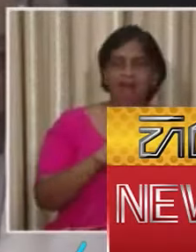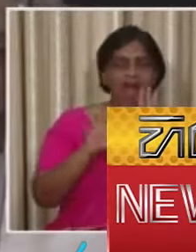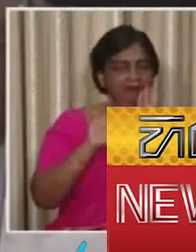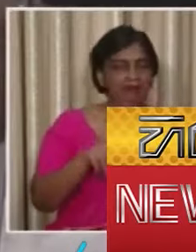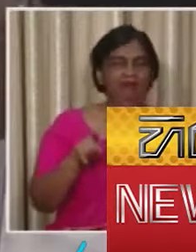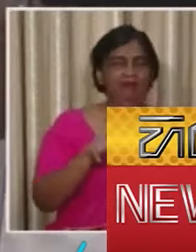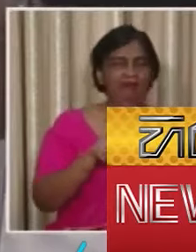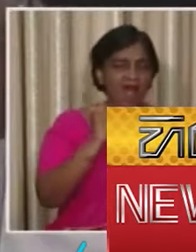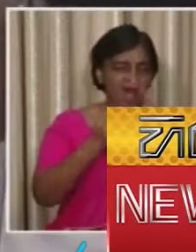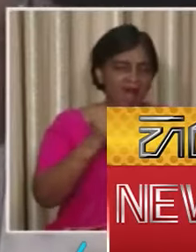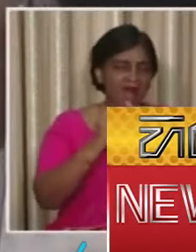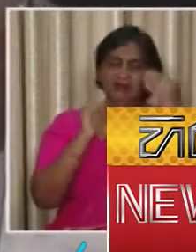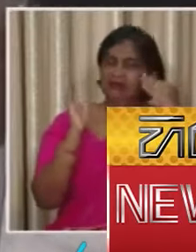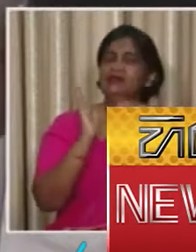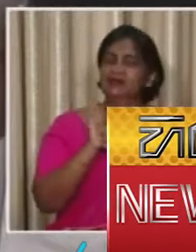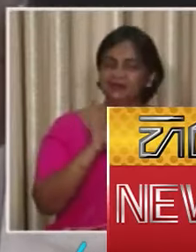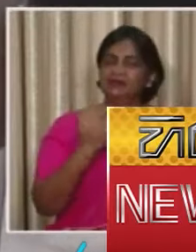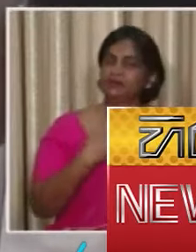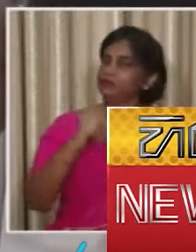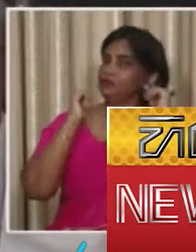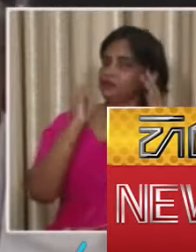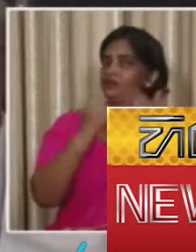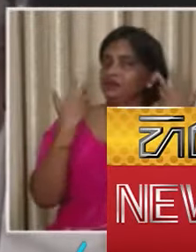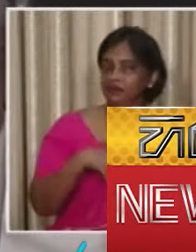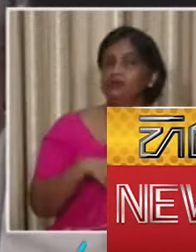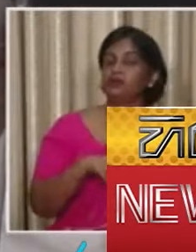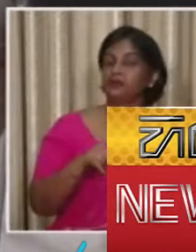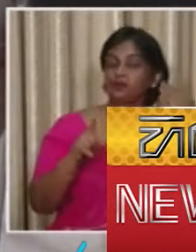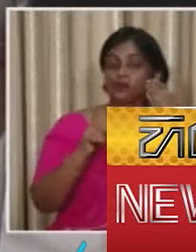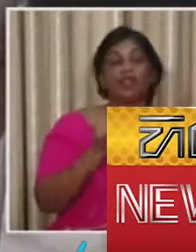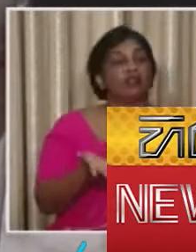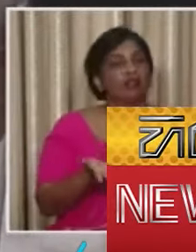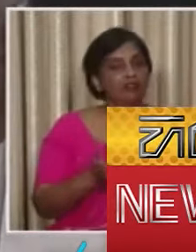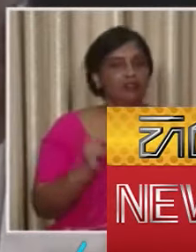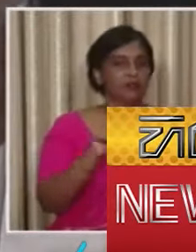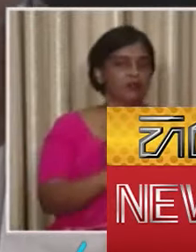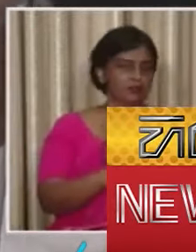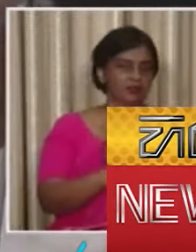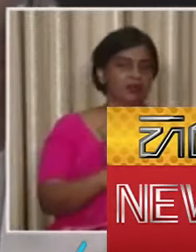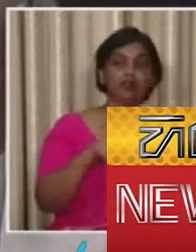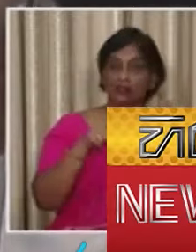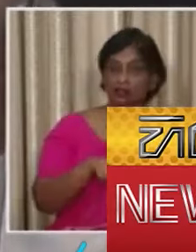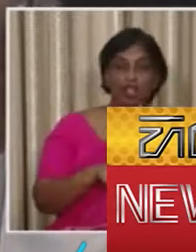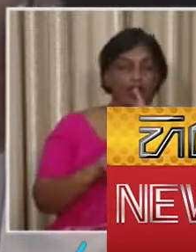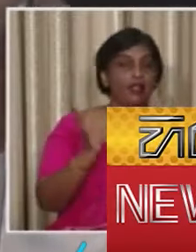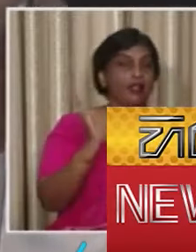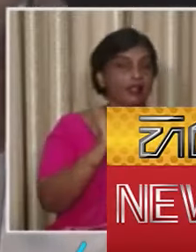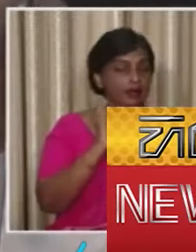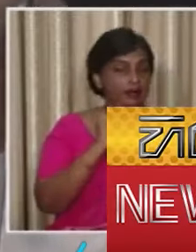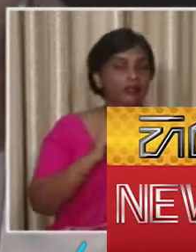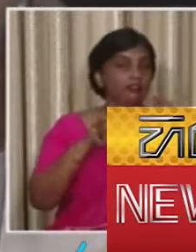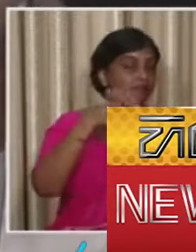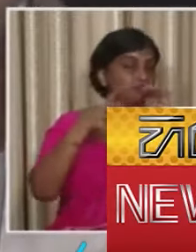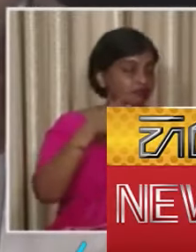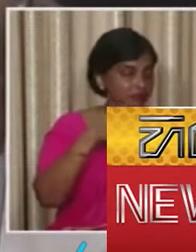හැබැයි ණය ප්‍රතිව්‍යගතකරණයත් අප සාර්ථක කරගත්තා. ඒ පාර ආයෙම පීලි මාරු කරා. දැන් කියන්නේ ණය